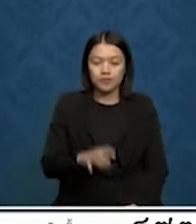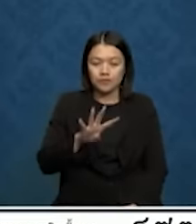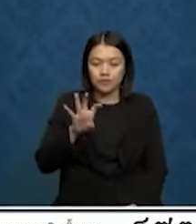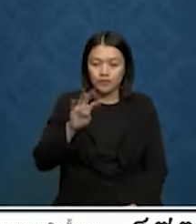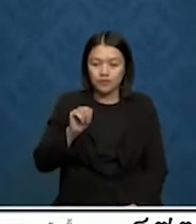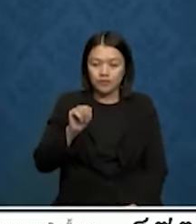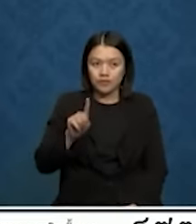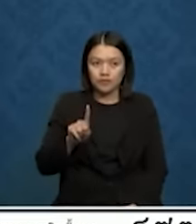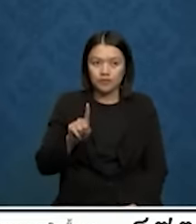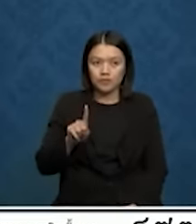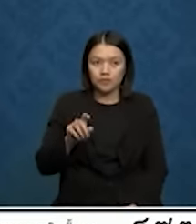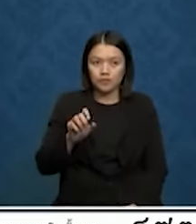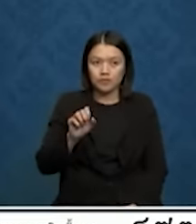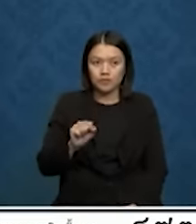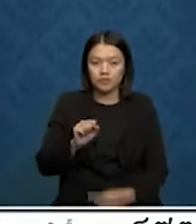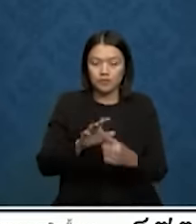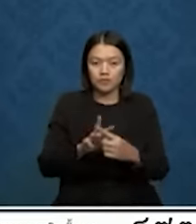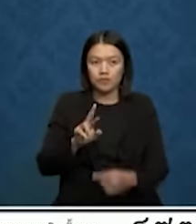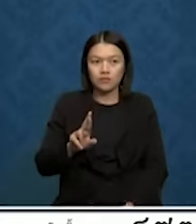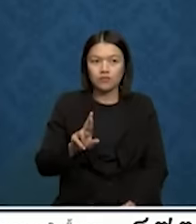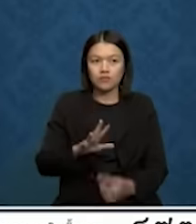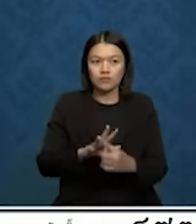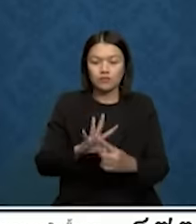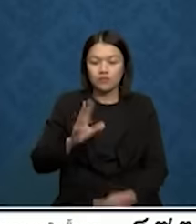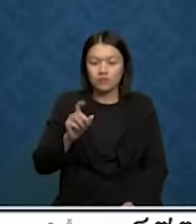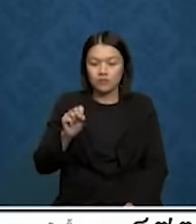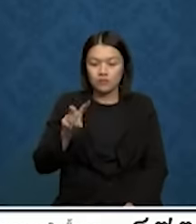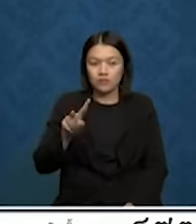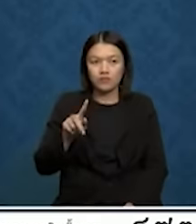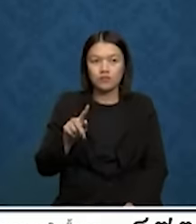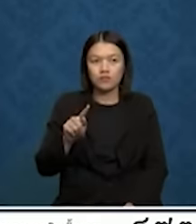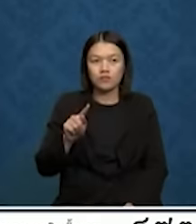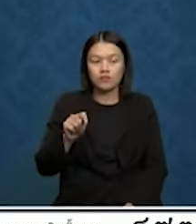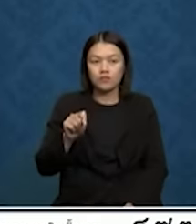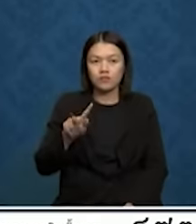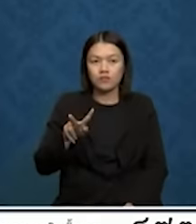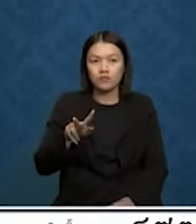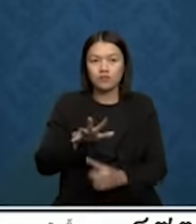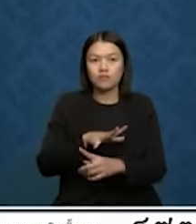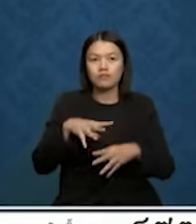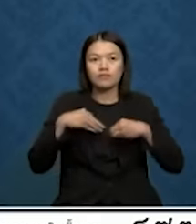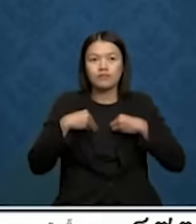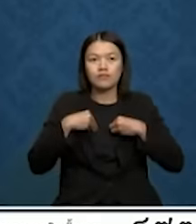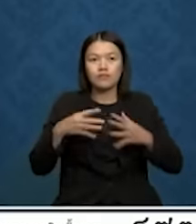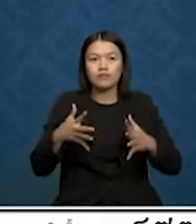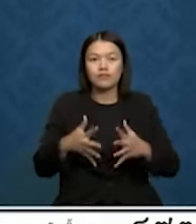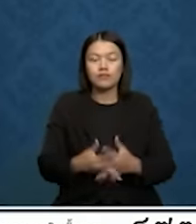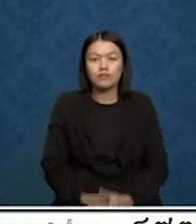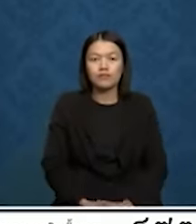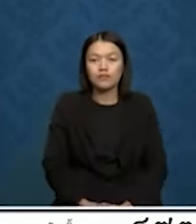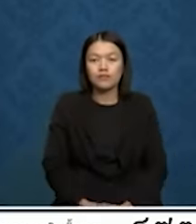441นายสุรเชษฐ์ประวีณวงศ์วุฒิ สุรเชษฐ์ไม่เห็นชอบครับ